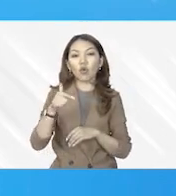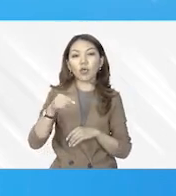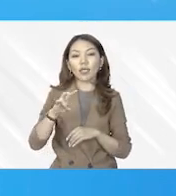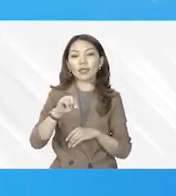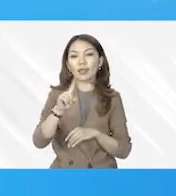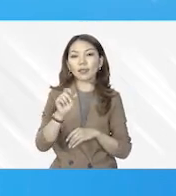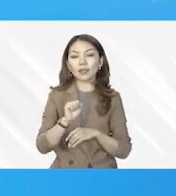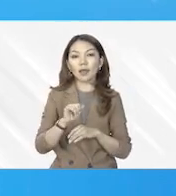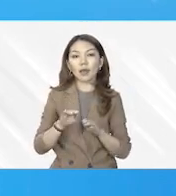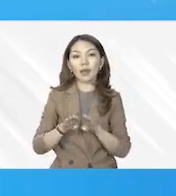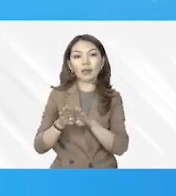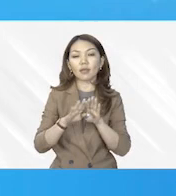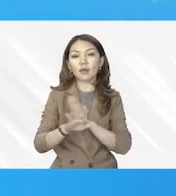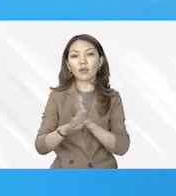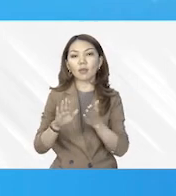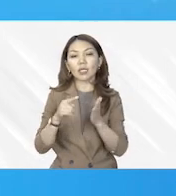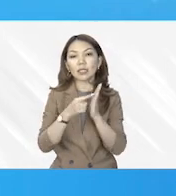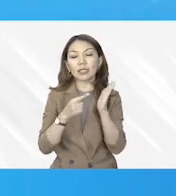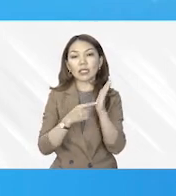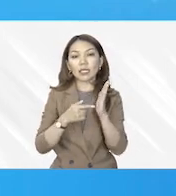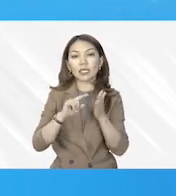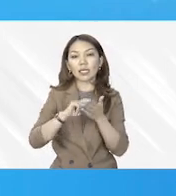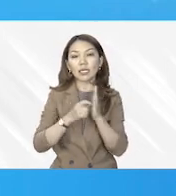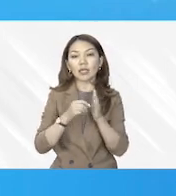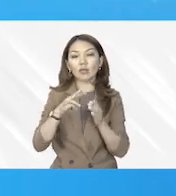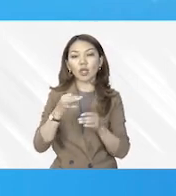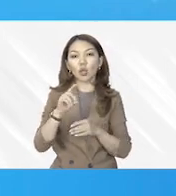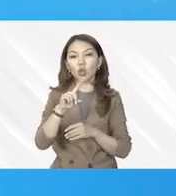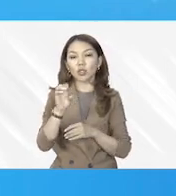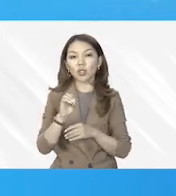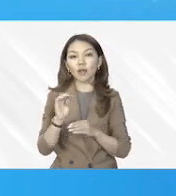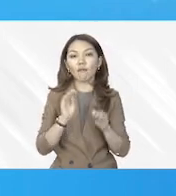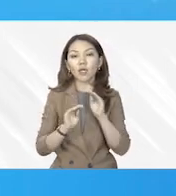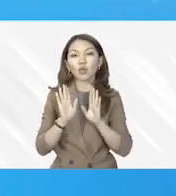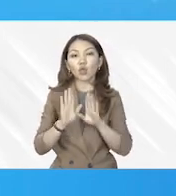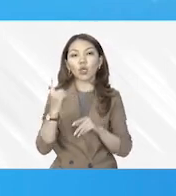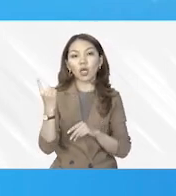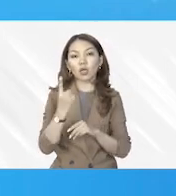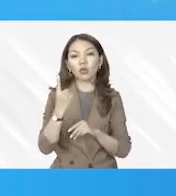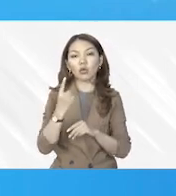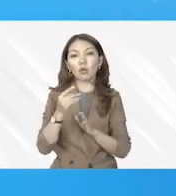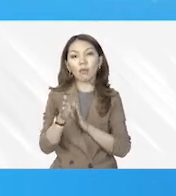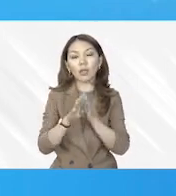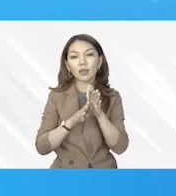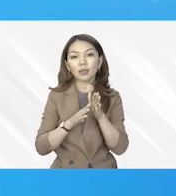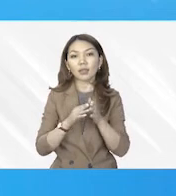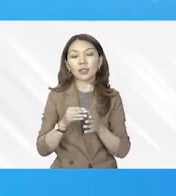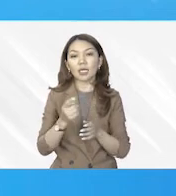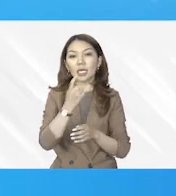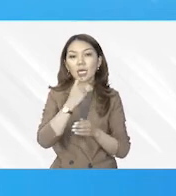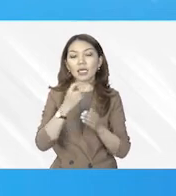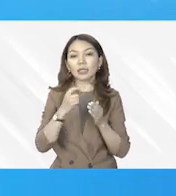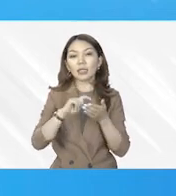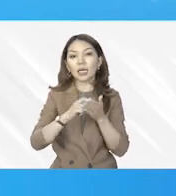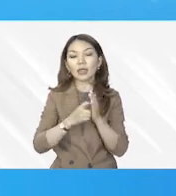– неравномерность деления клеток в мейозе и формирование только одной полноценной яйцеклетки,